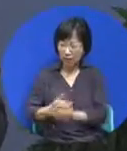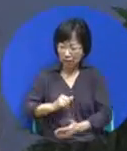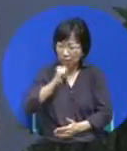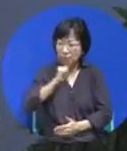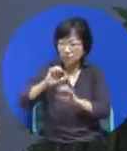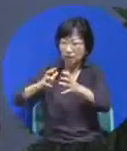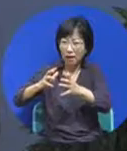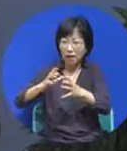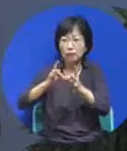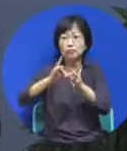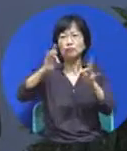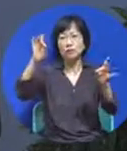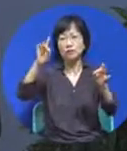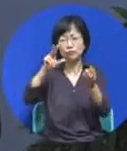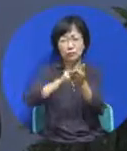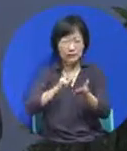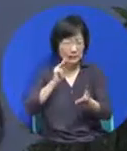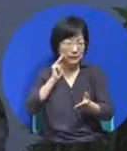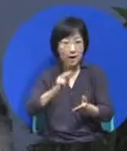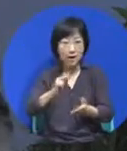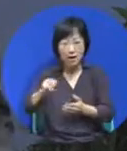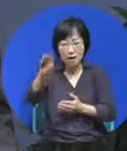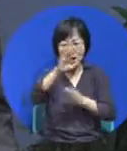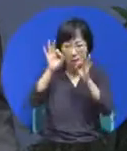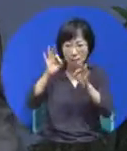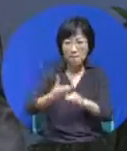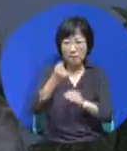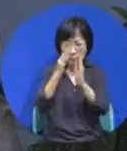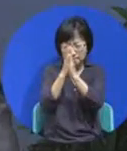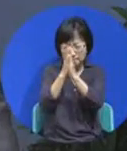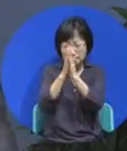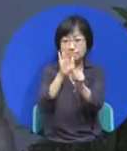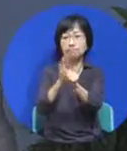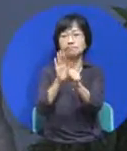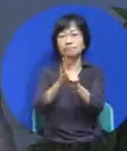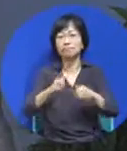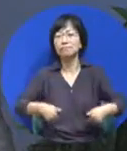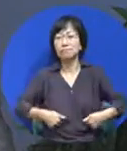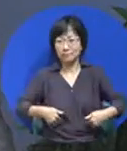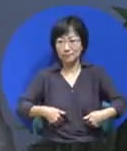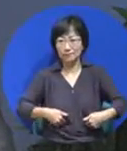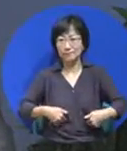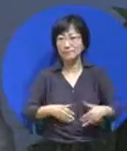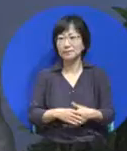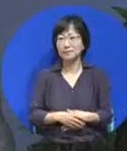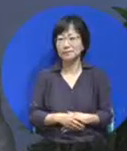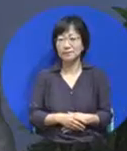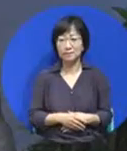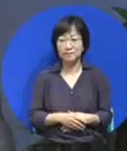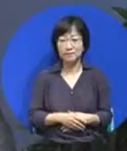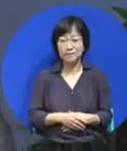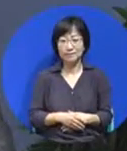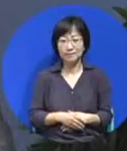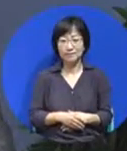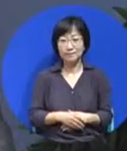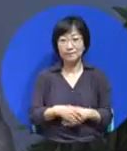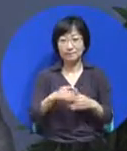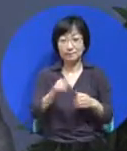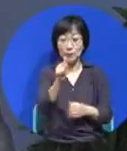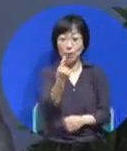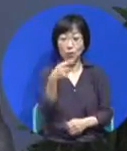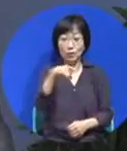깨닫고 기도해야 되는 겁니다. You have to quickly realize and begin to pray for the nations around the world who are completely fallen in idol worship. 그걸 설명한